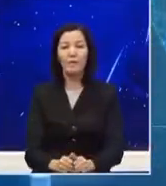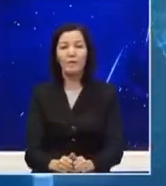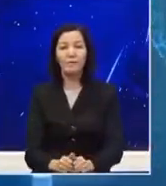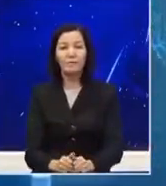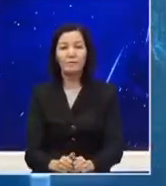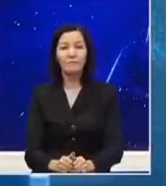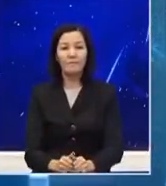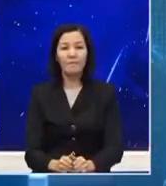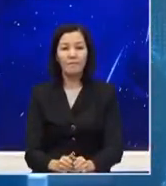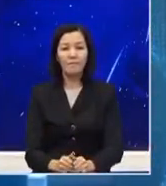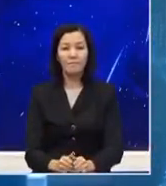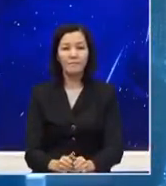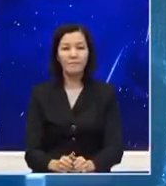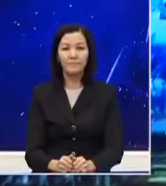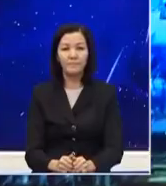телеарнасы.